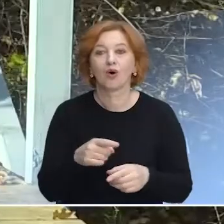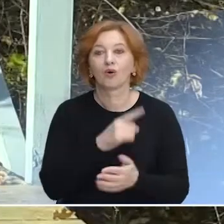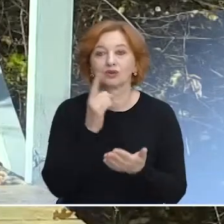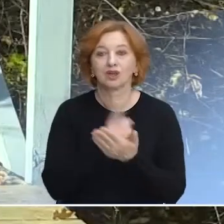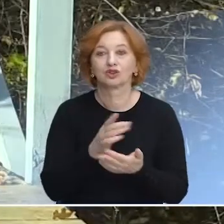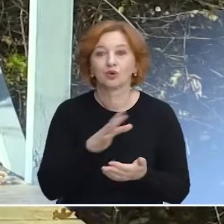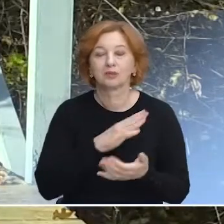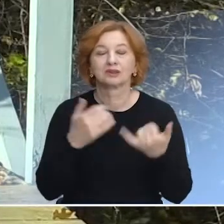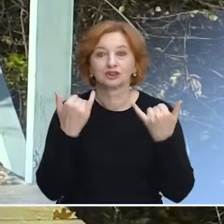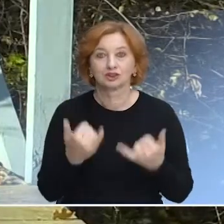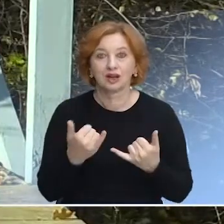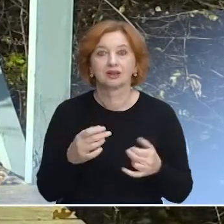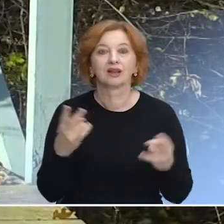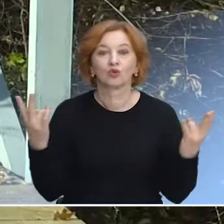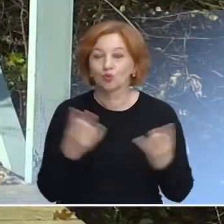нужен, этот мост.